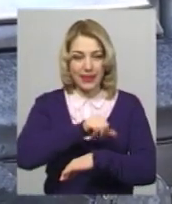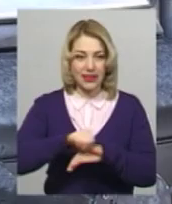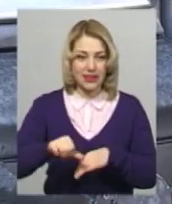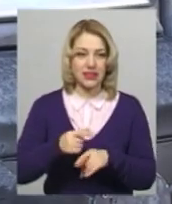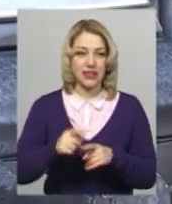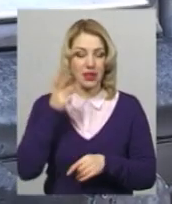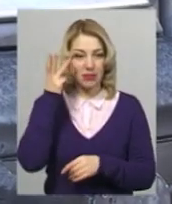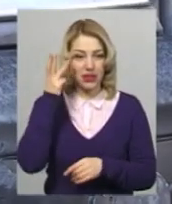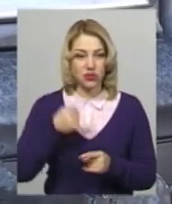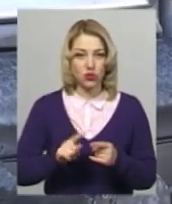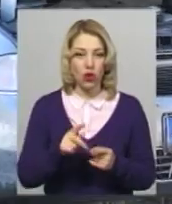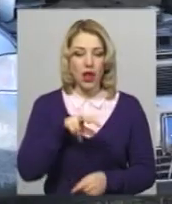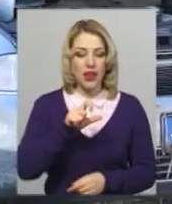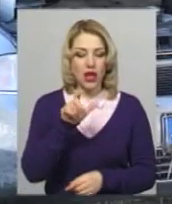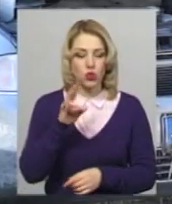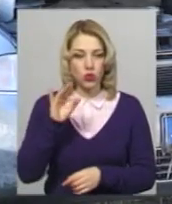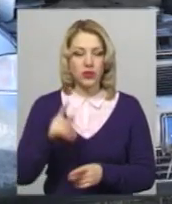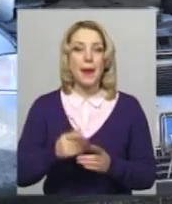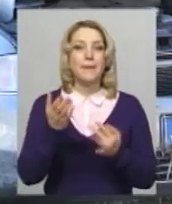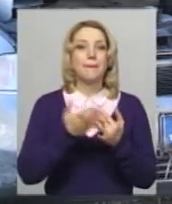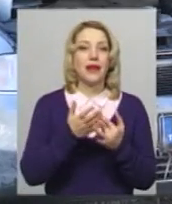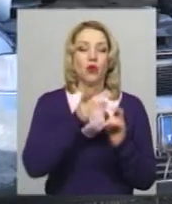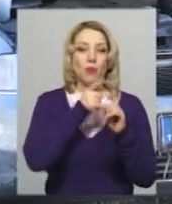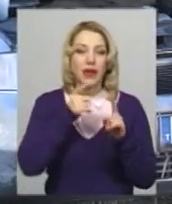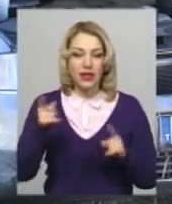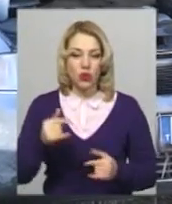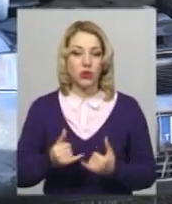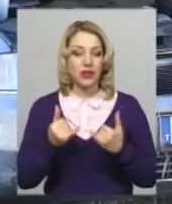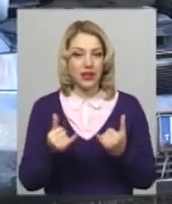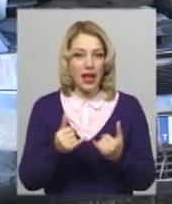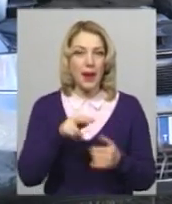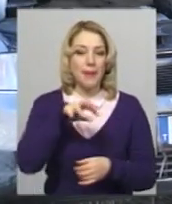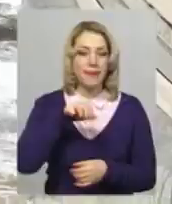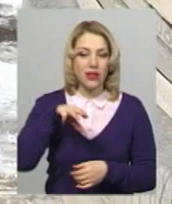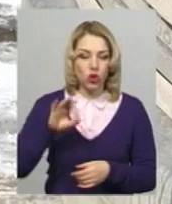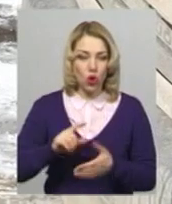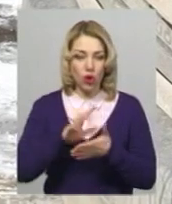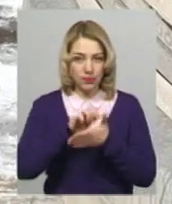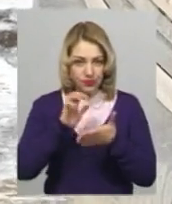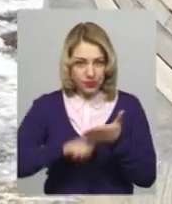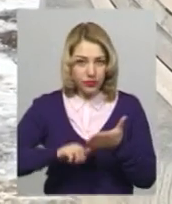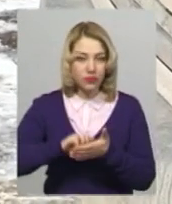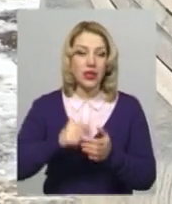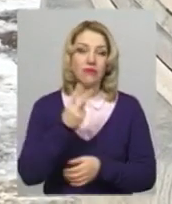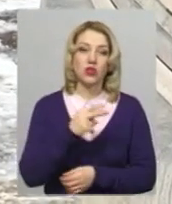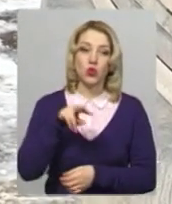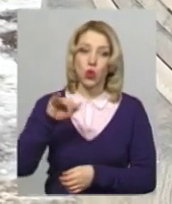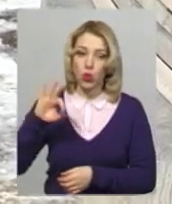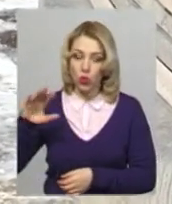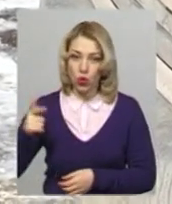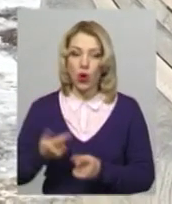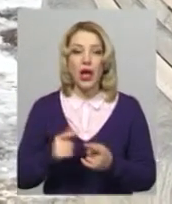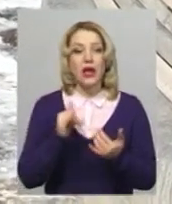Олег Лазунін. Пільговий період для розмитнення авто стартував в Україні з 25 листопада минулого року. Станом на 21 лютого